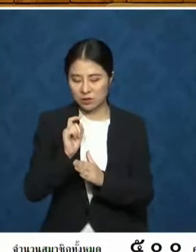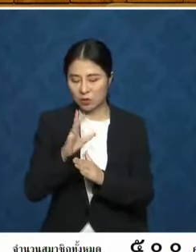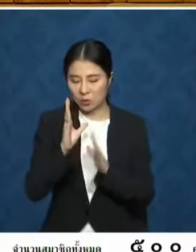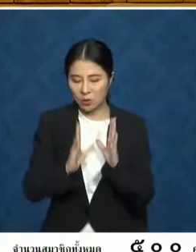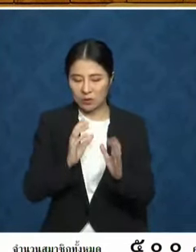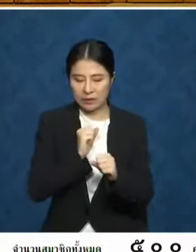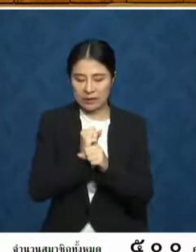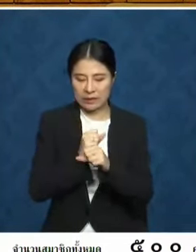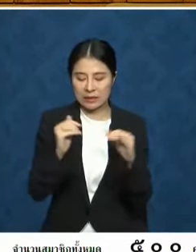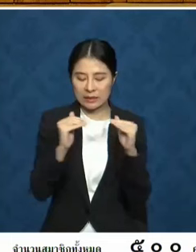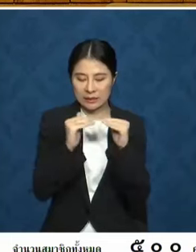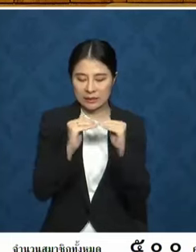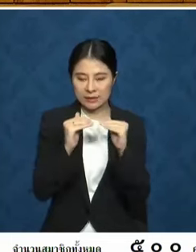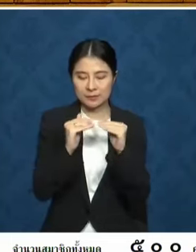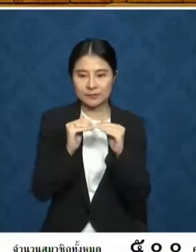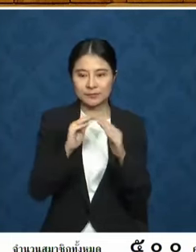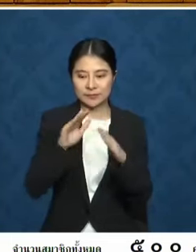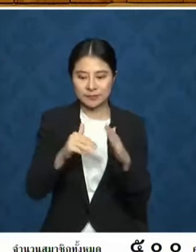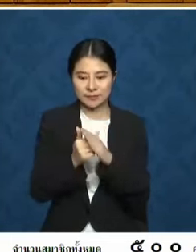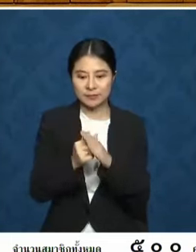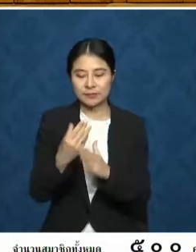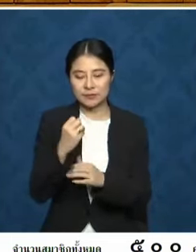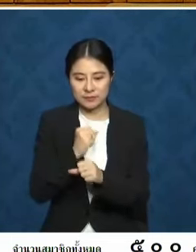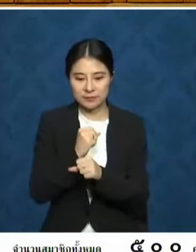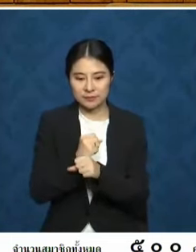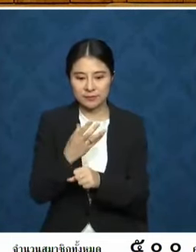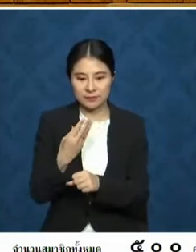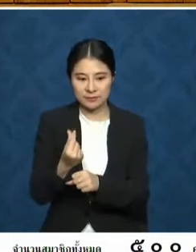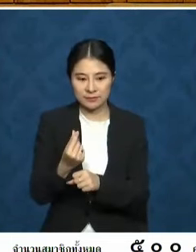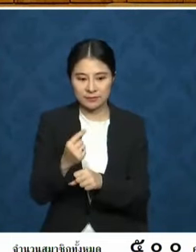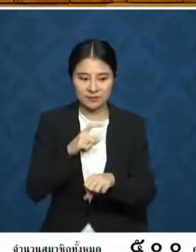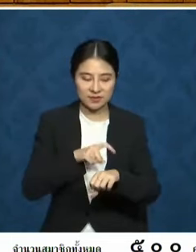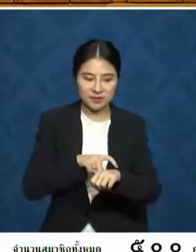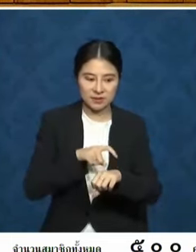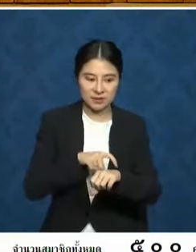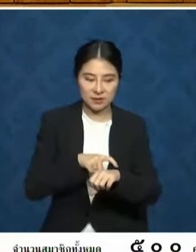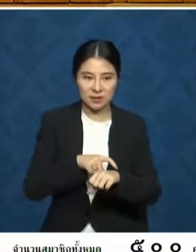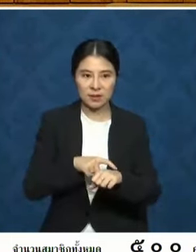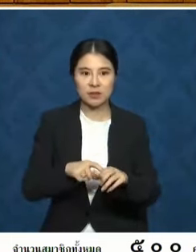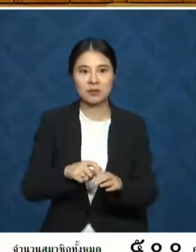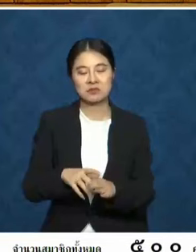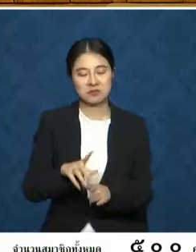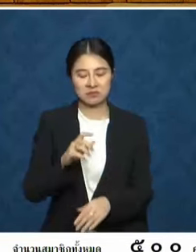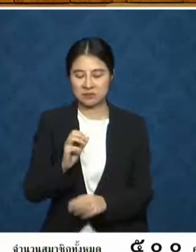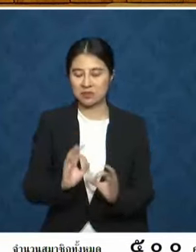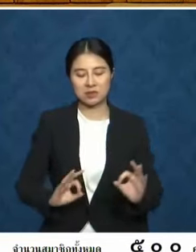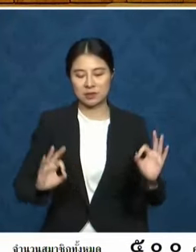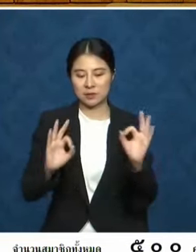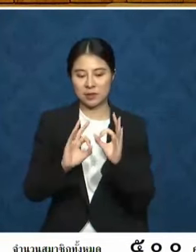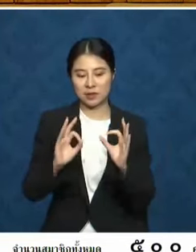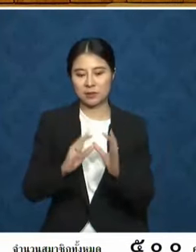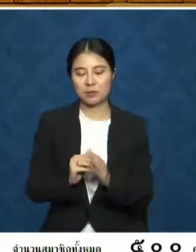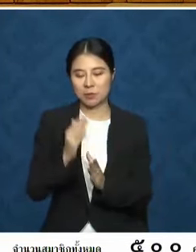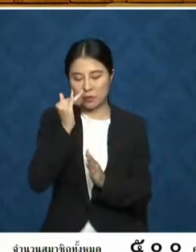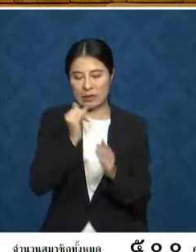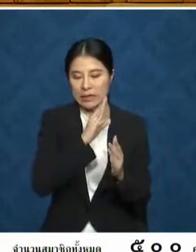ทจะเอาสิทธิบัิที่เก็บไ้อยู่ไปใช้ให้เร็วที่สุดเวลากเป็นที่สำคัญเพราะว่าทิ้